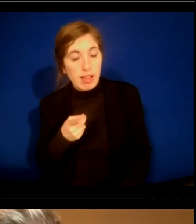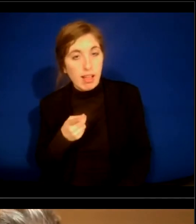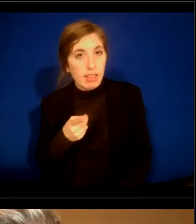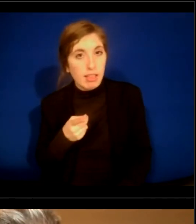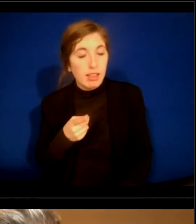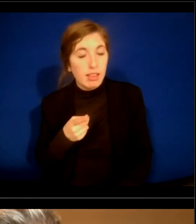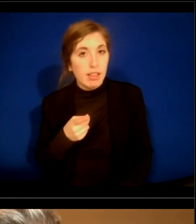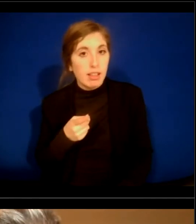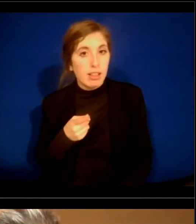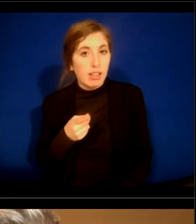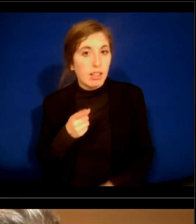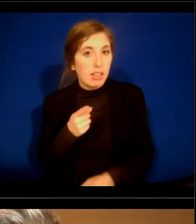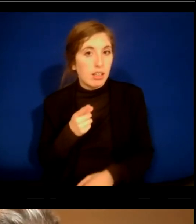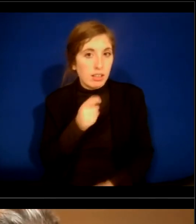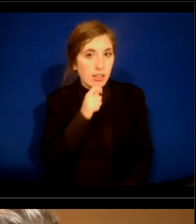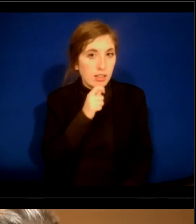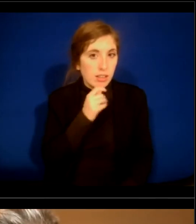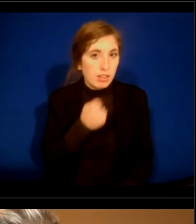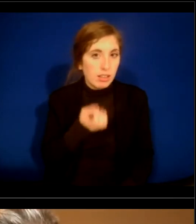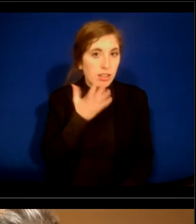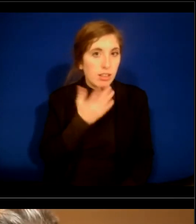in teoria. Ok.